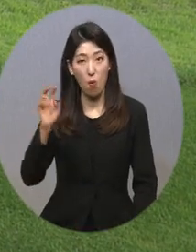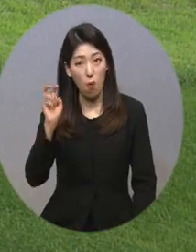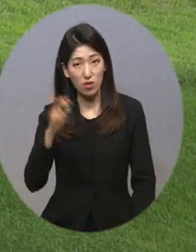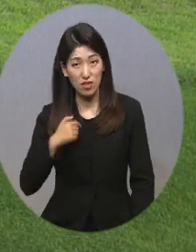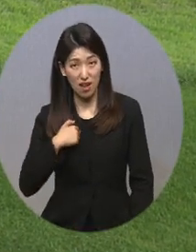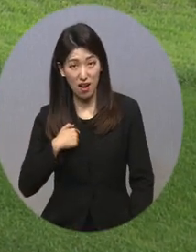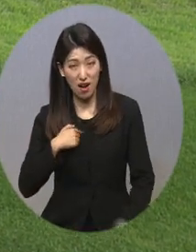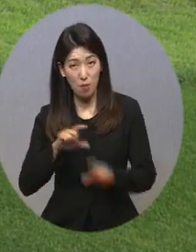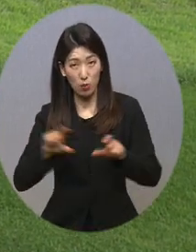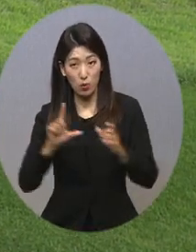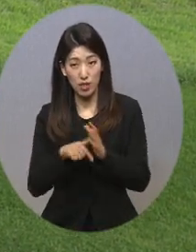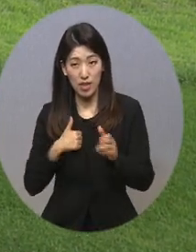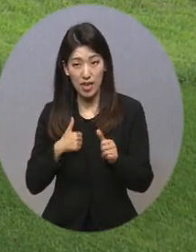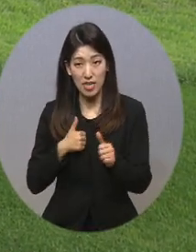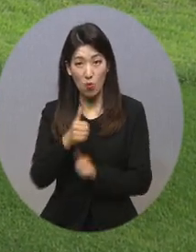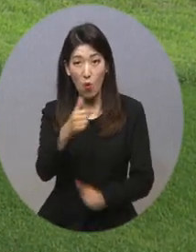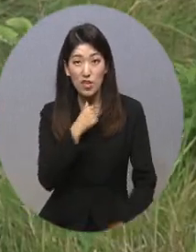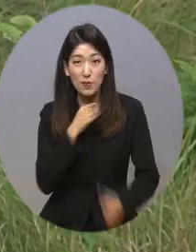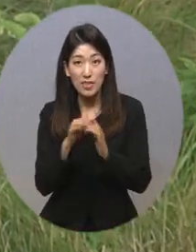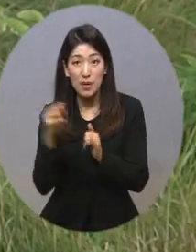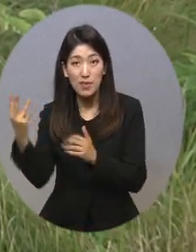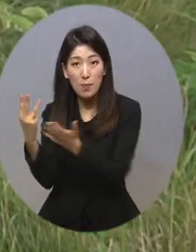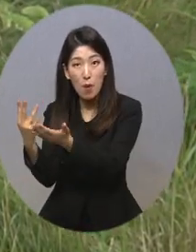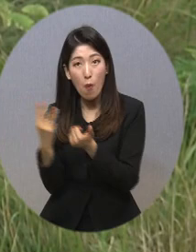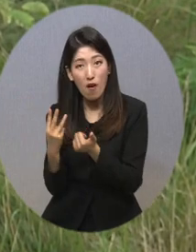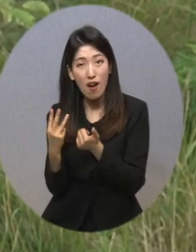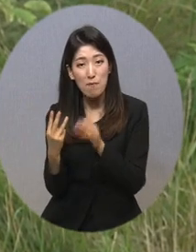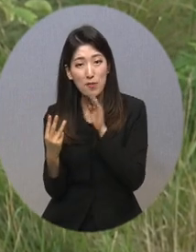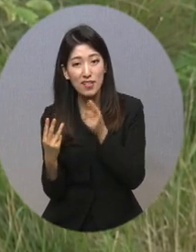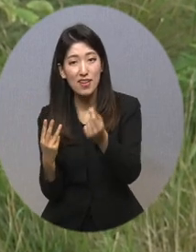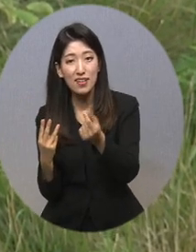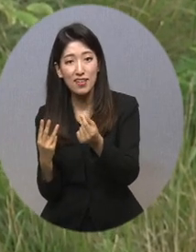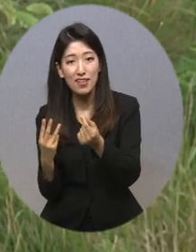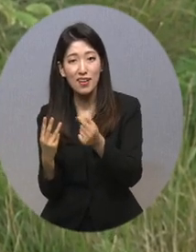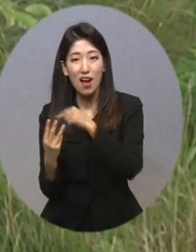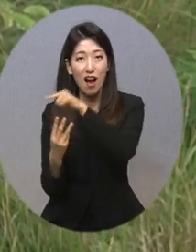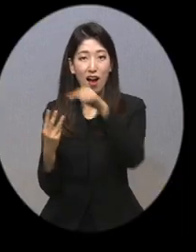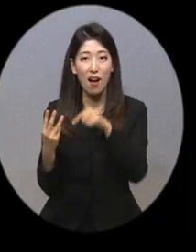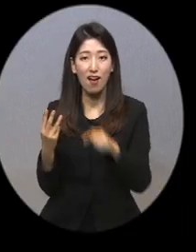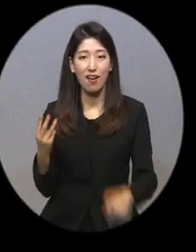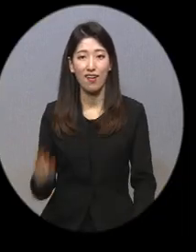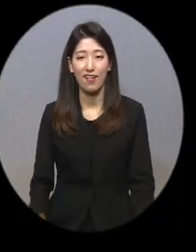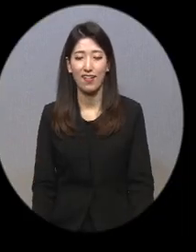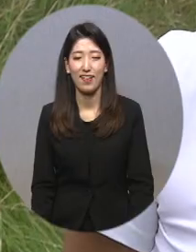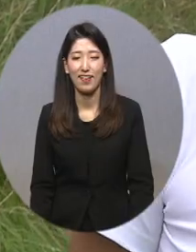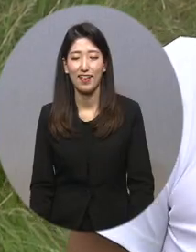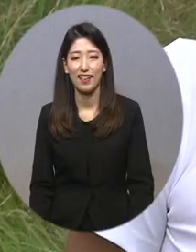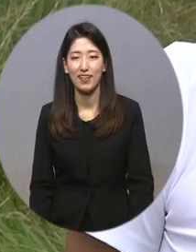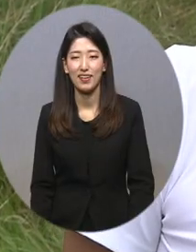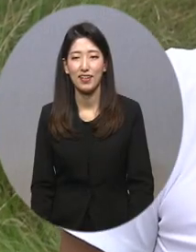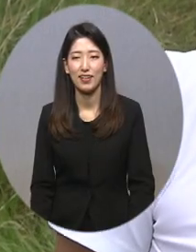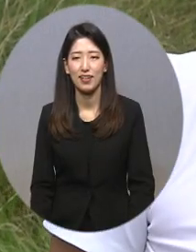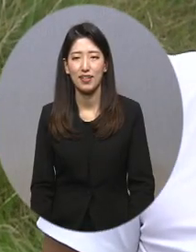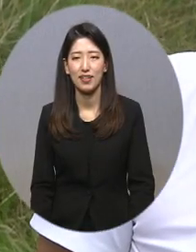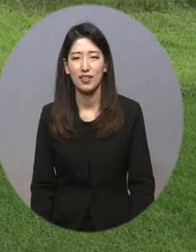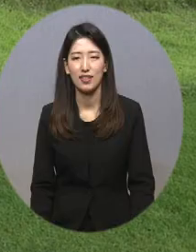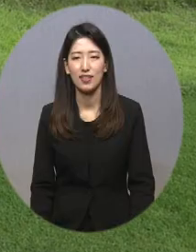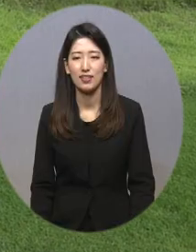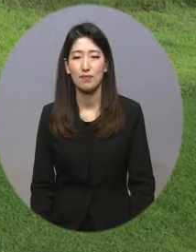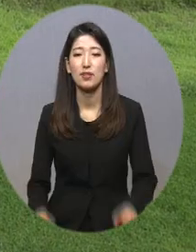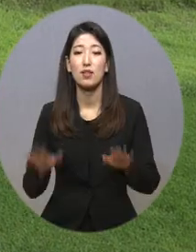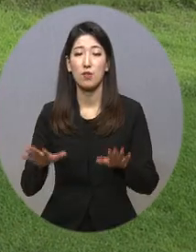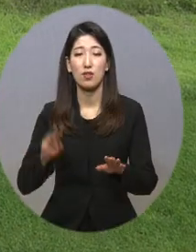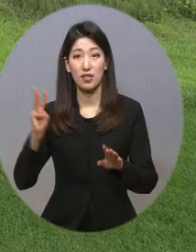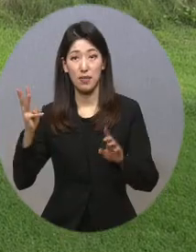저를 이기고 싶은 사람인데 투표했어요? 그렇게 해서 오는 사람들 같아. 비주얼 그게 아니라 이왕 이렇게 된거 그냥